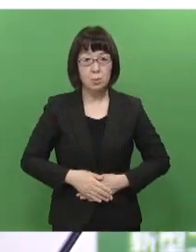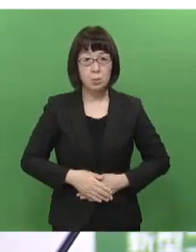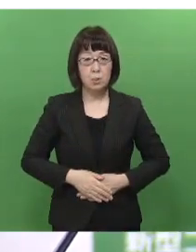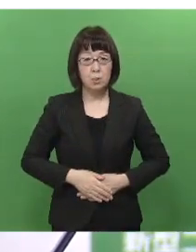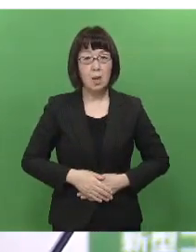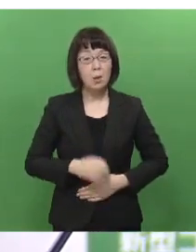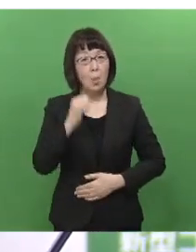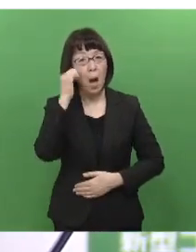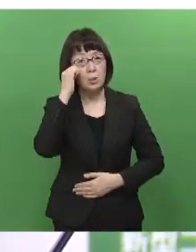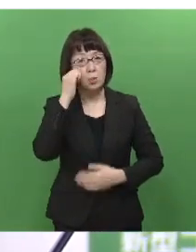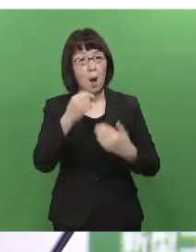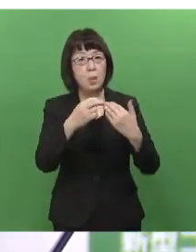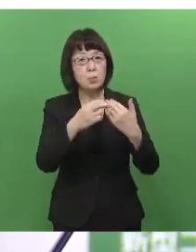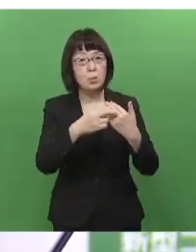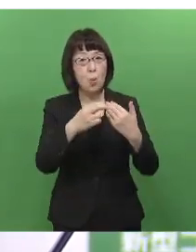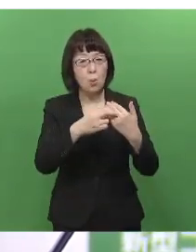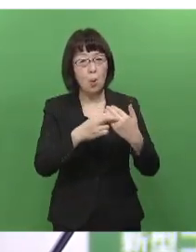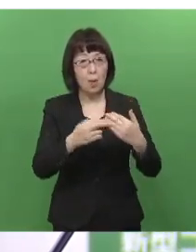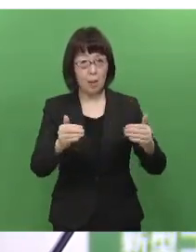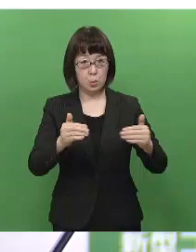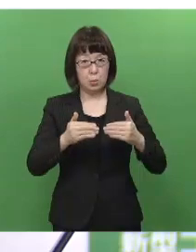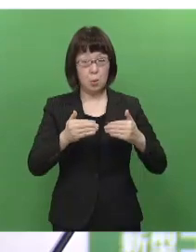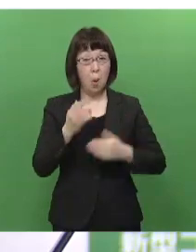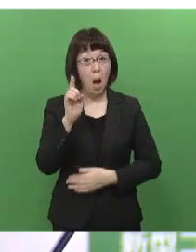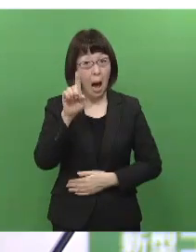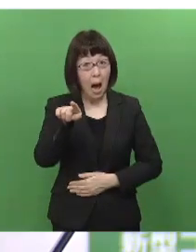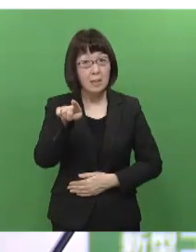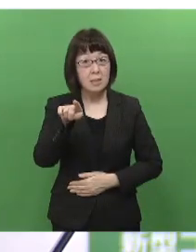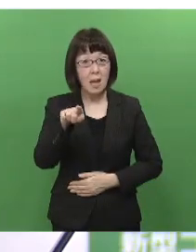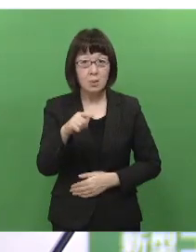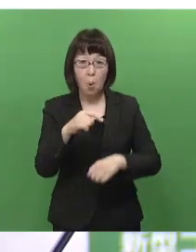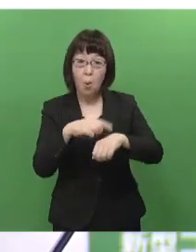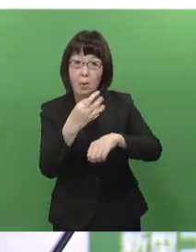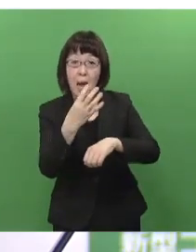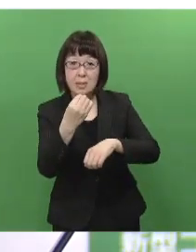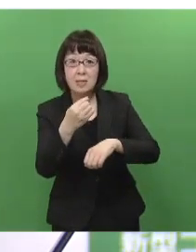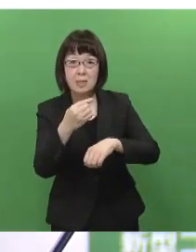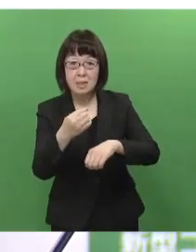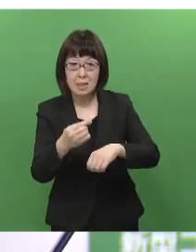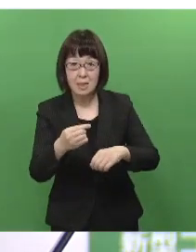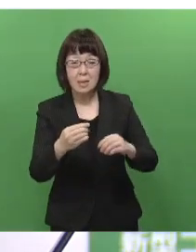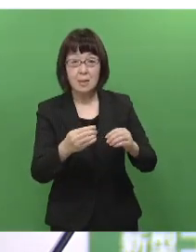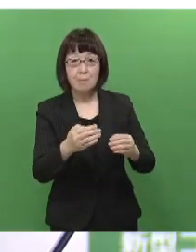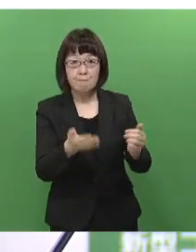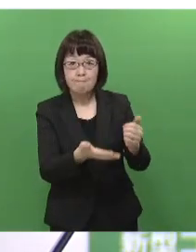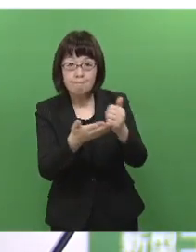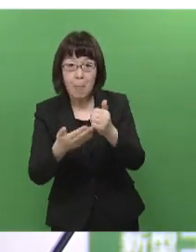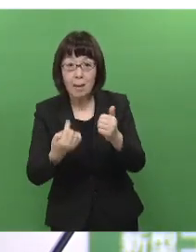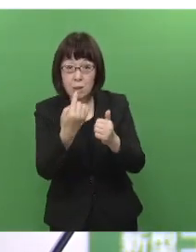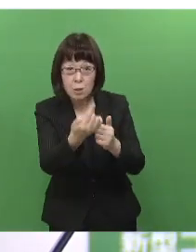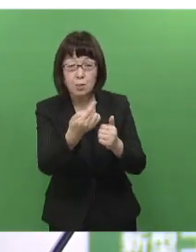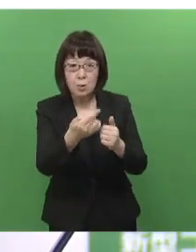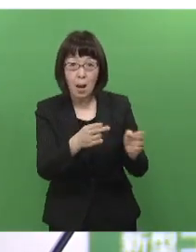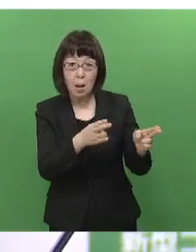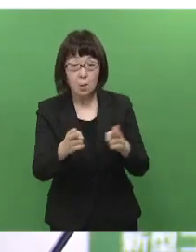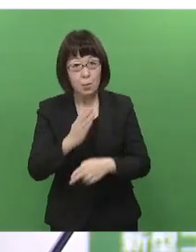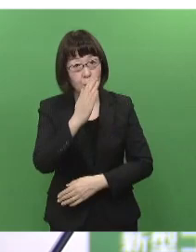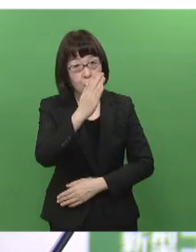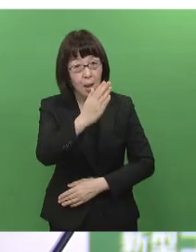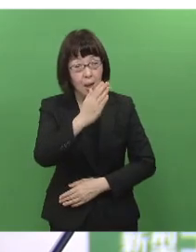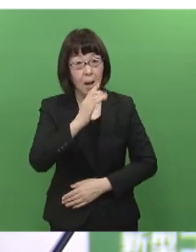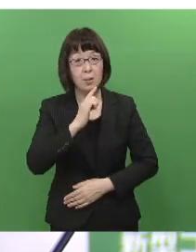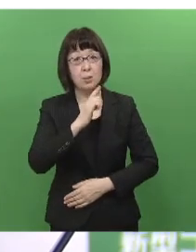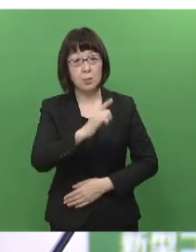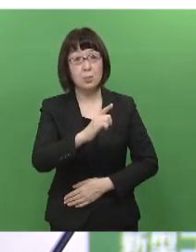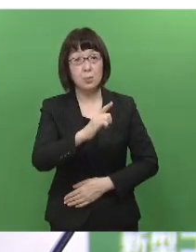に、あなたのところには明日の何時にお迎えに行きますから、これこれを用意しておいてくださいねと言って、